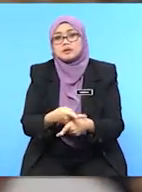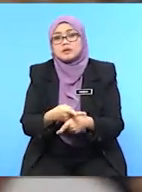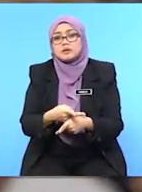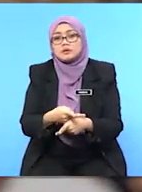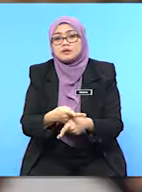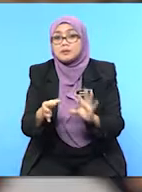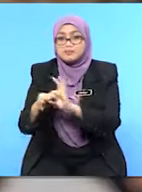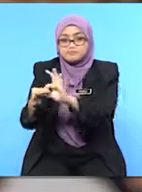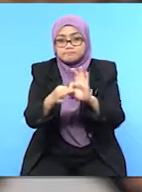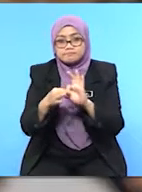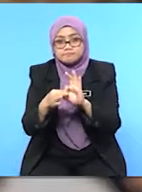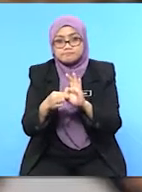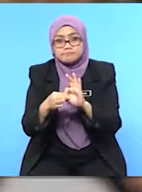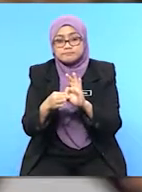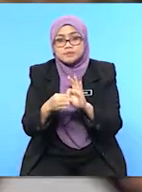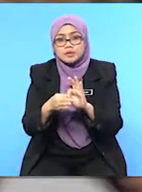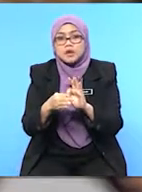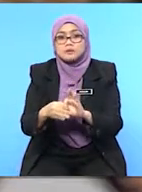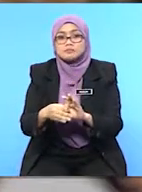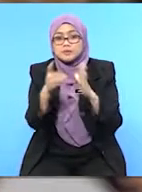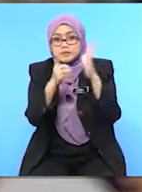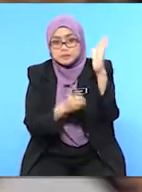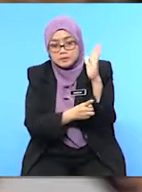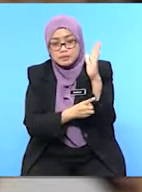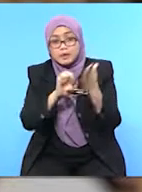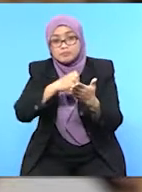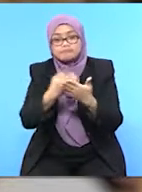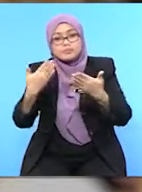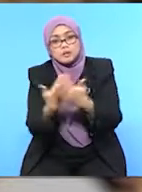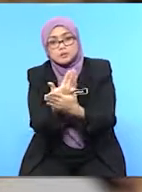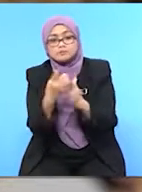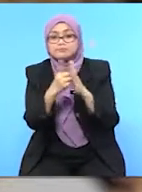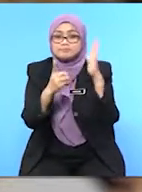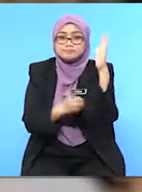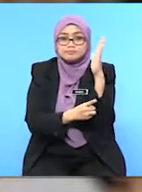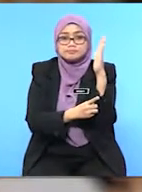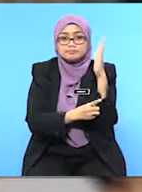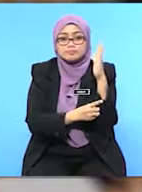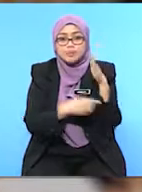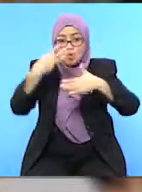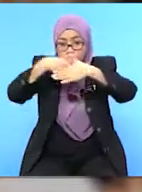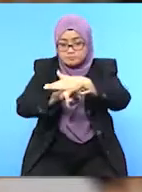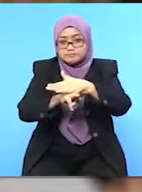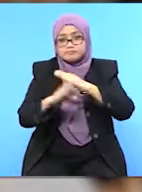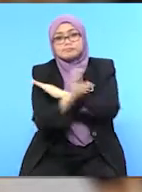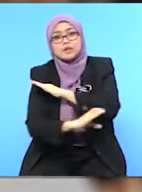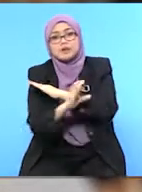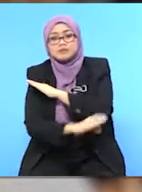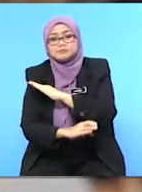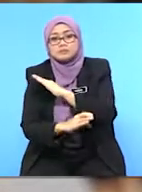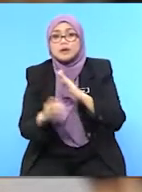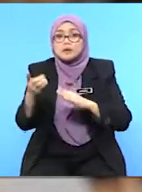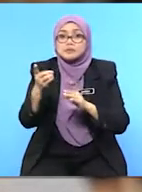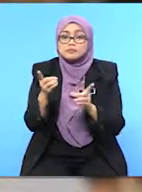jasa pendidikan kebangsaan Dasa ekonomi baru dasar pembangunan nasional dasar wawasan Gare dasar